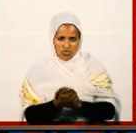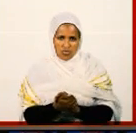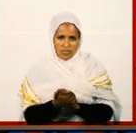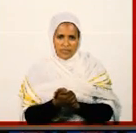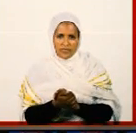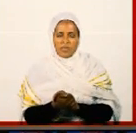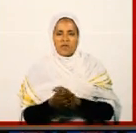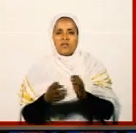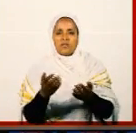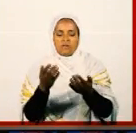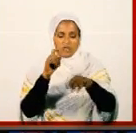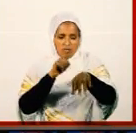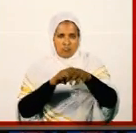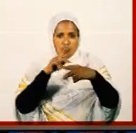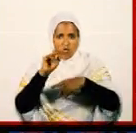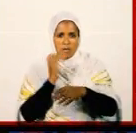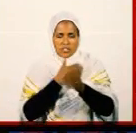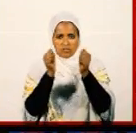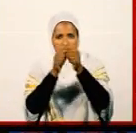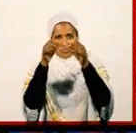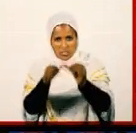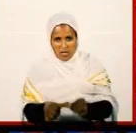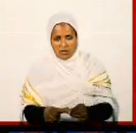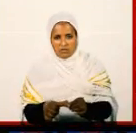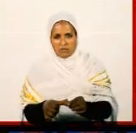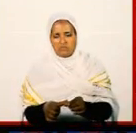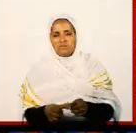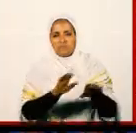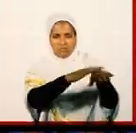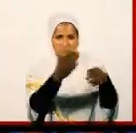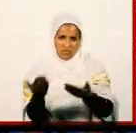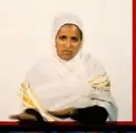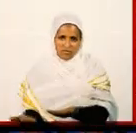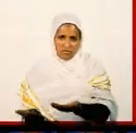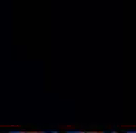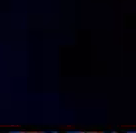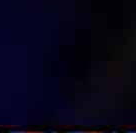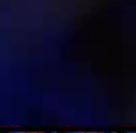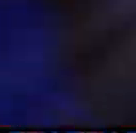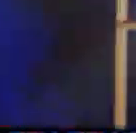ከቀሪ ዝግጅቶቻችን ጋር አብራችሁ ትቆዩ ዘንድ እንጋብዛለን።